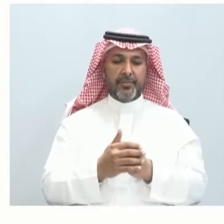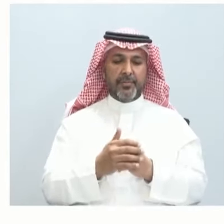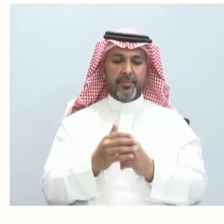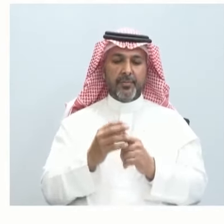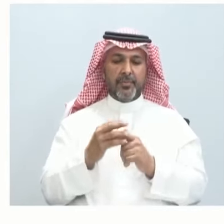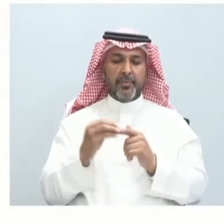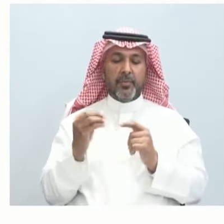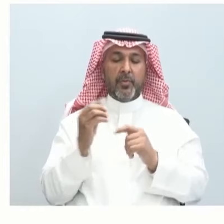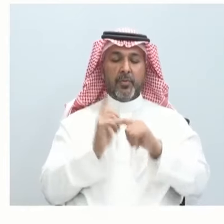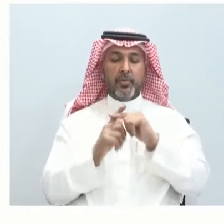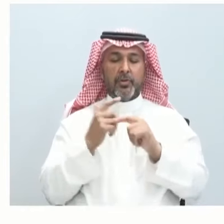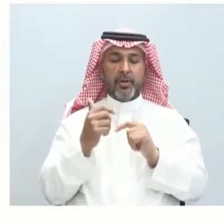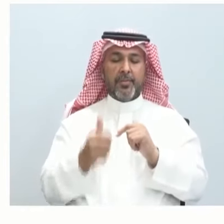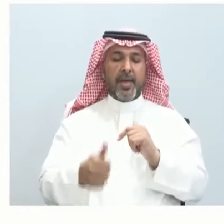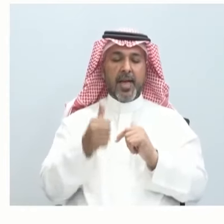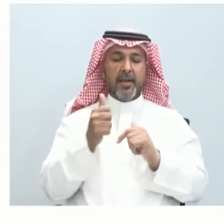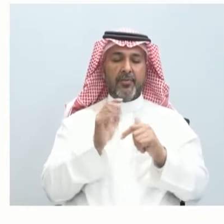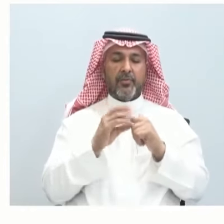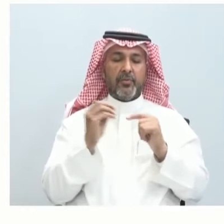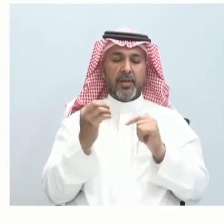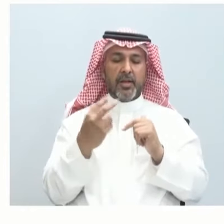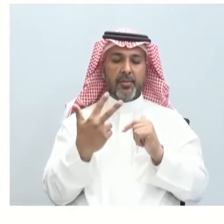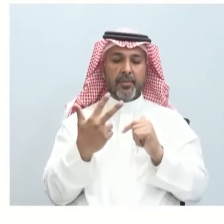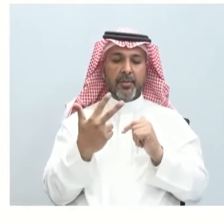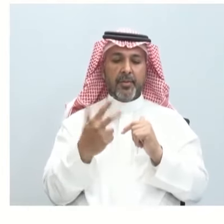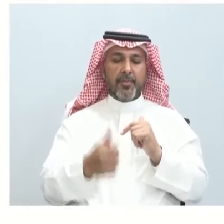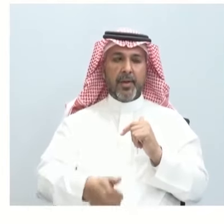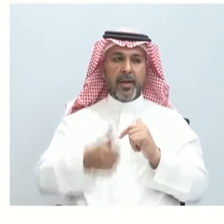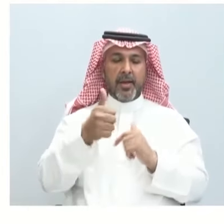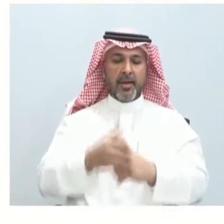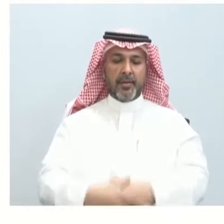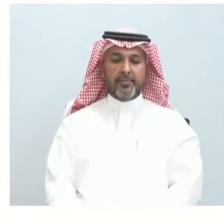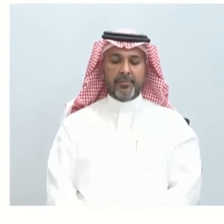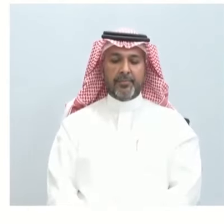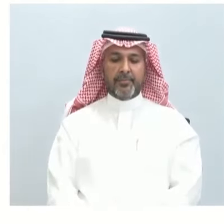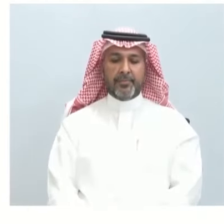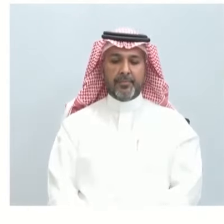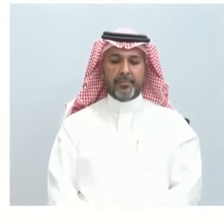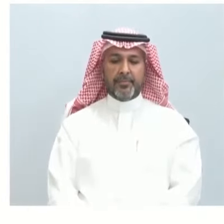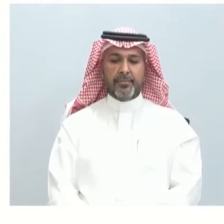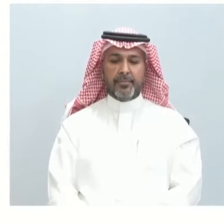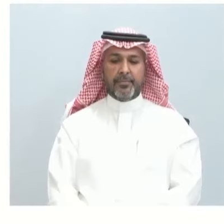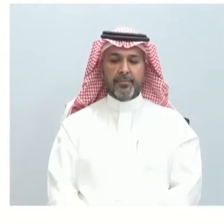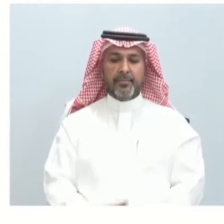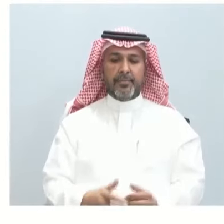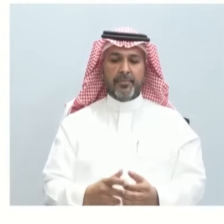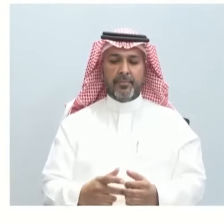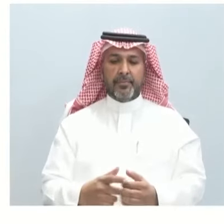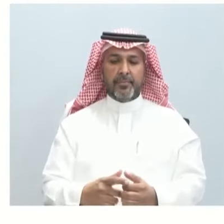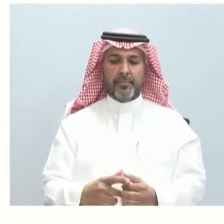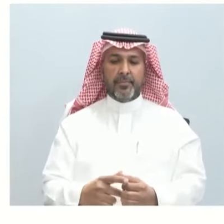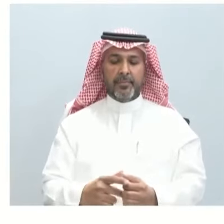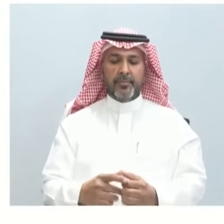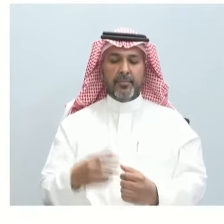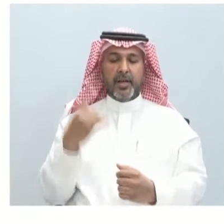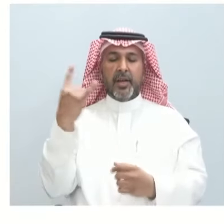الف وسالب 18,000 نقوم بتجميع الحدود المتشابهه عشره الف تربيع مع سته